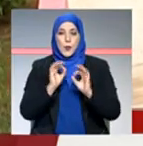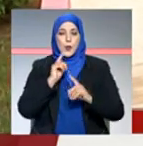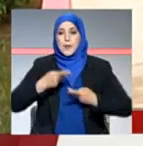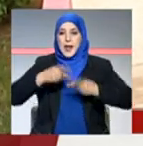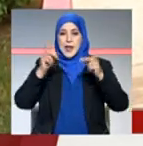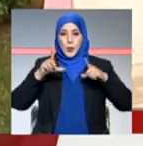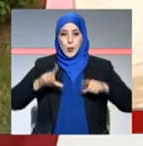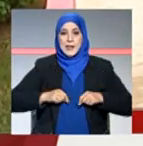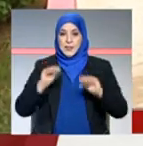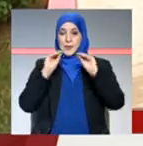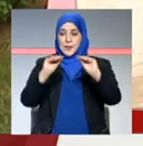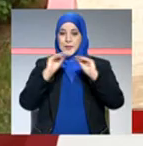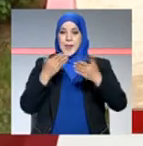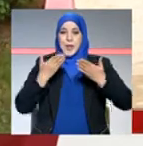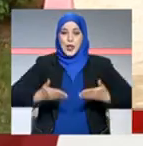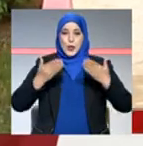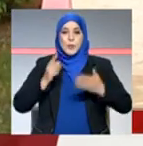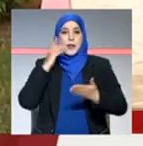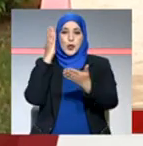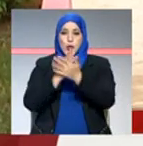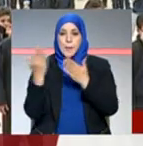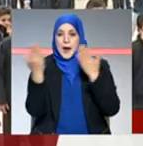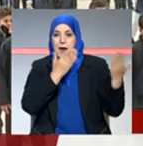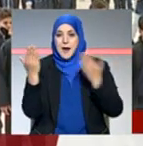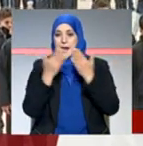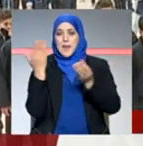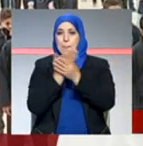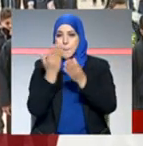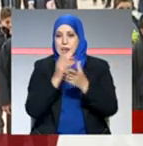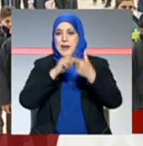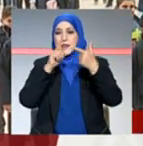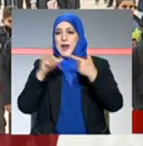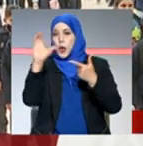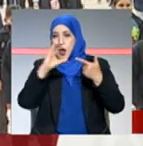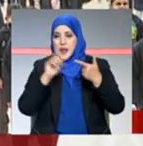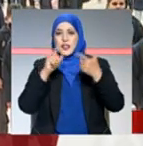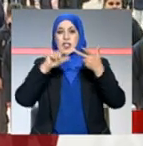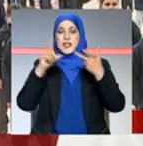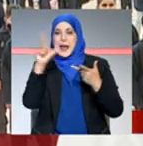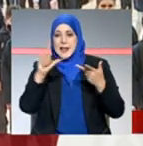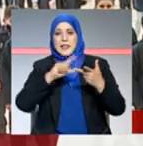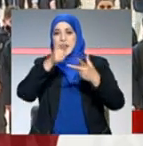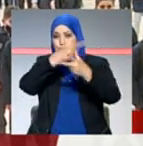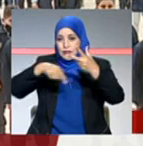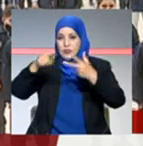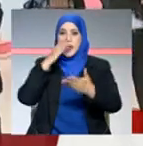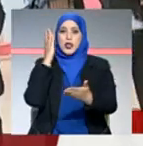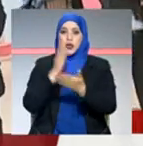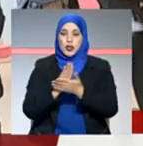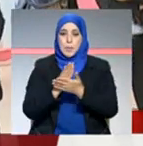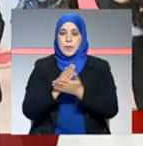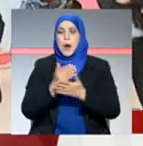أعلنت وزارة التربية اليوم عن تعليق الدروس بكافة المدارس الابتدائية والإعدادية والمعاهد العمومية